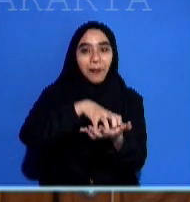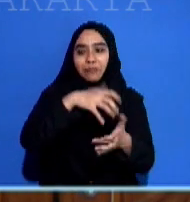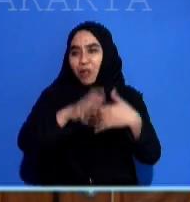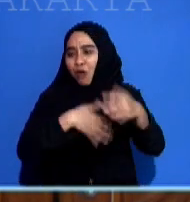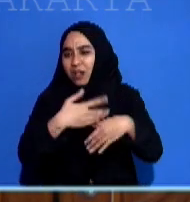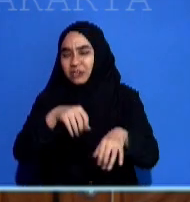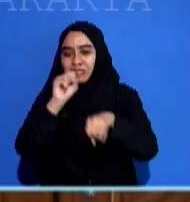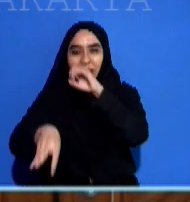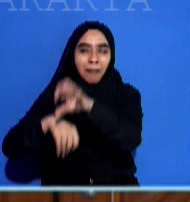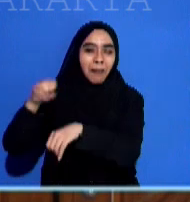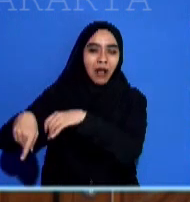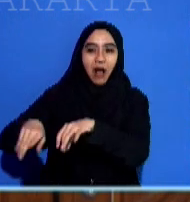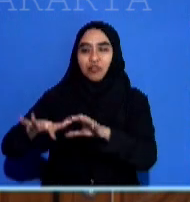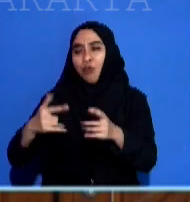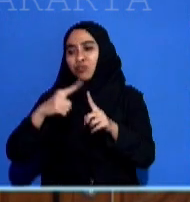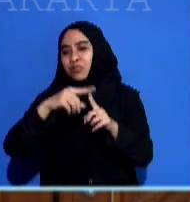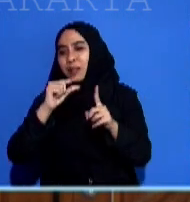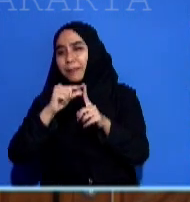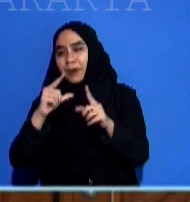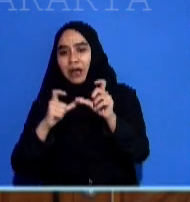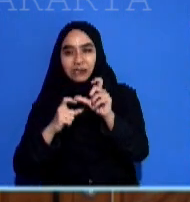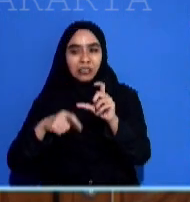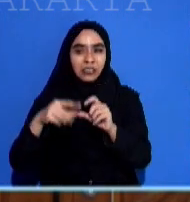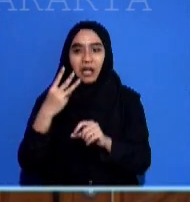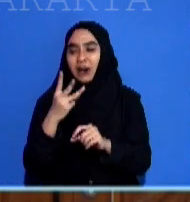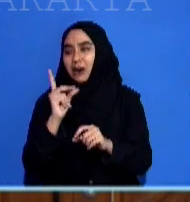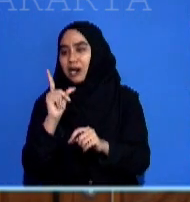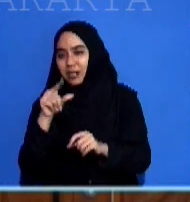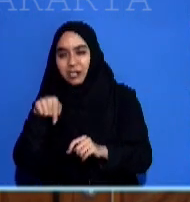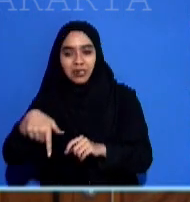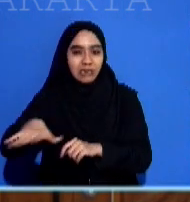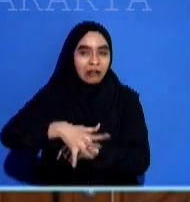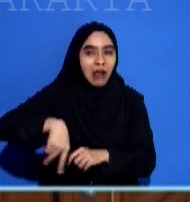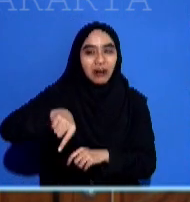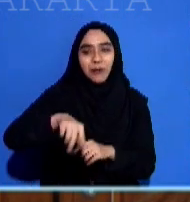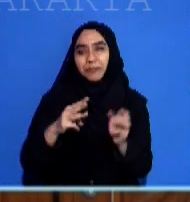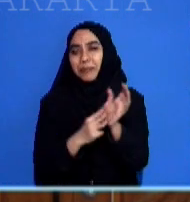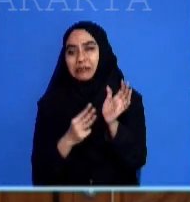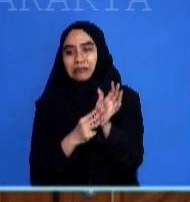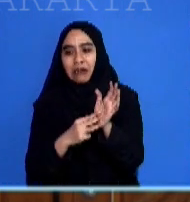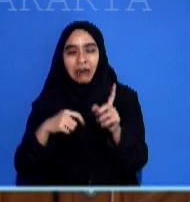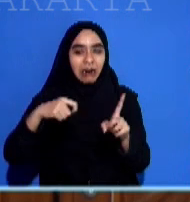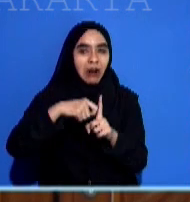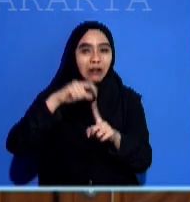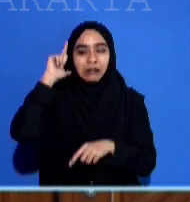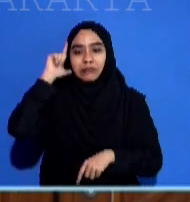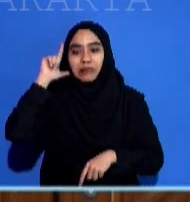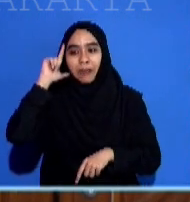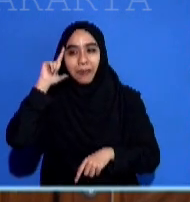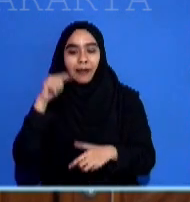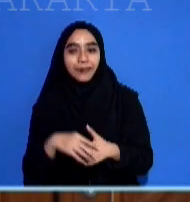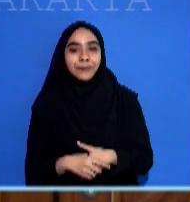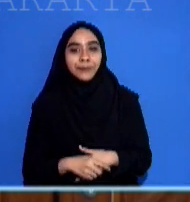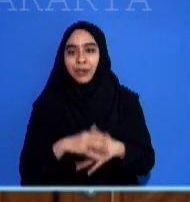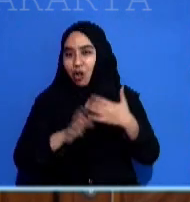jangkwartos TPS 3R purw in Dusun Bayen Kalurahan purwtani kapanon Kalasan slan ngantam